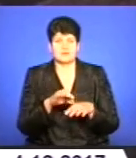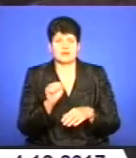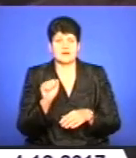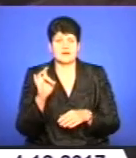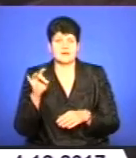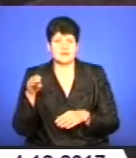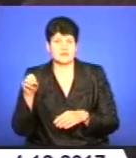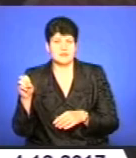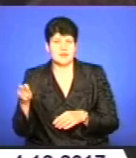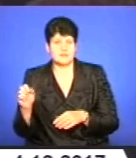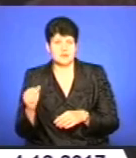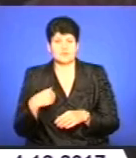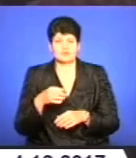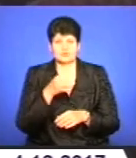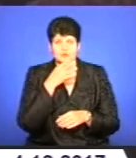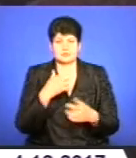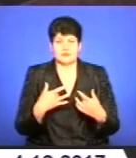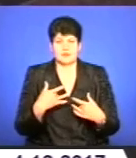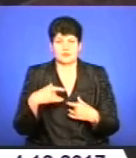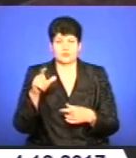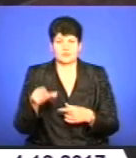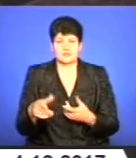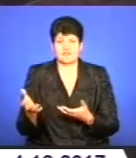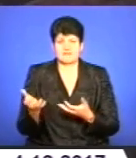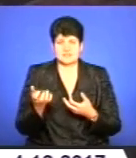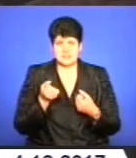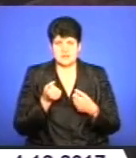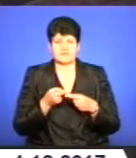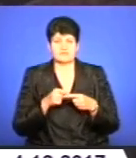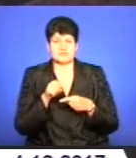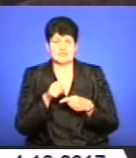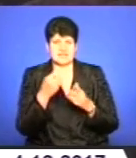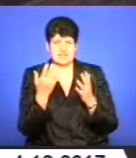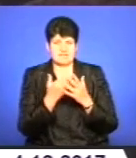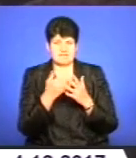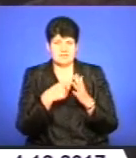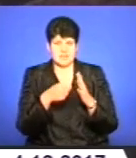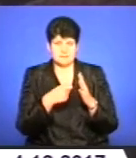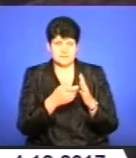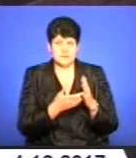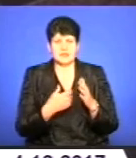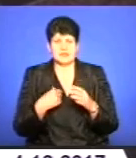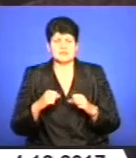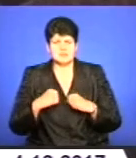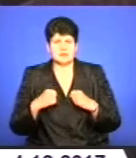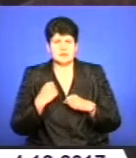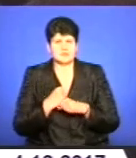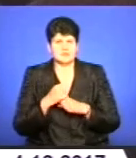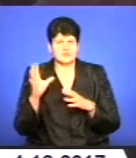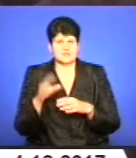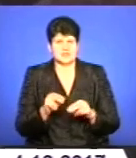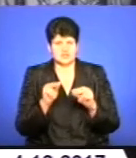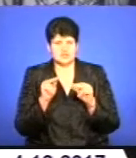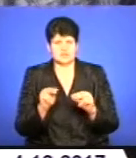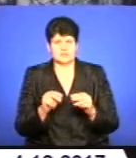йому сподобався як актор. Він мене взяв в цей фільм, і я старався робити все чесно і